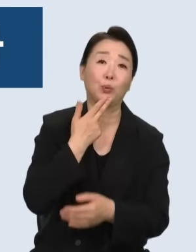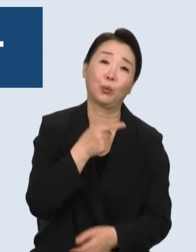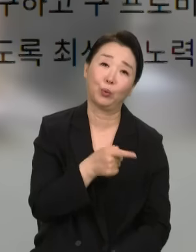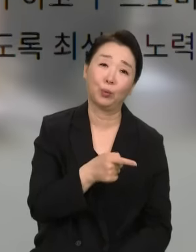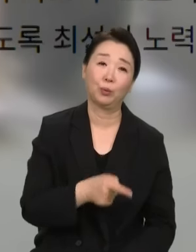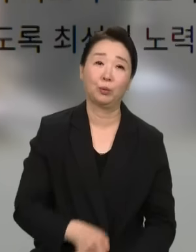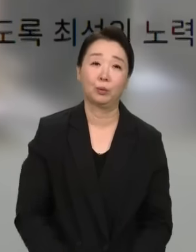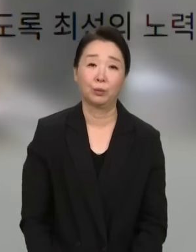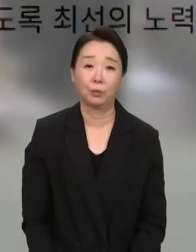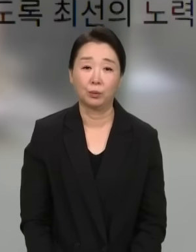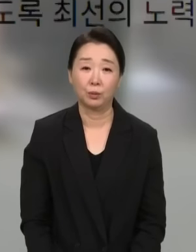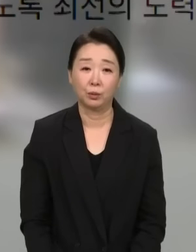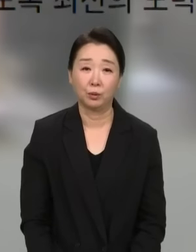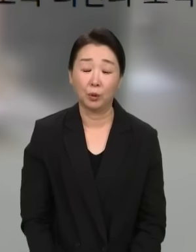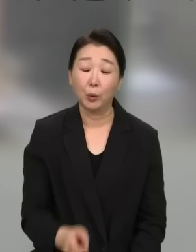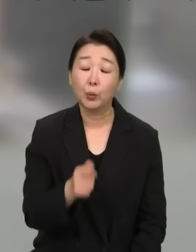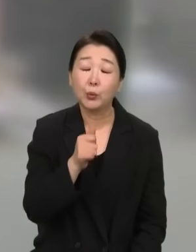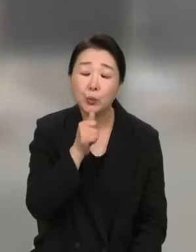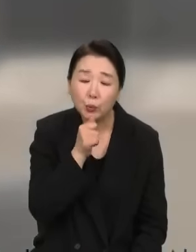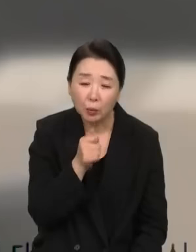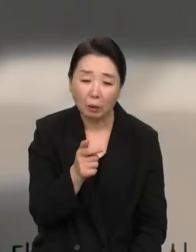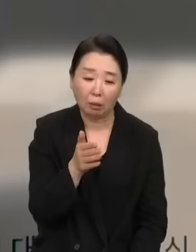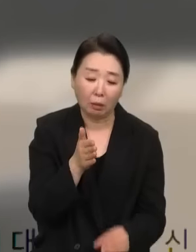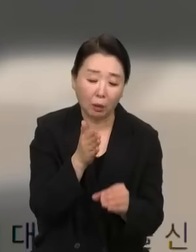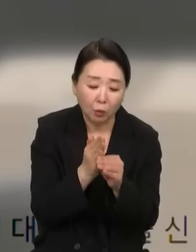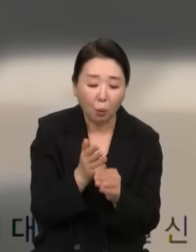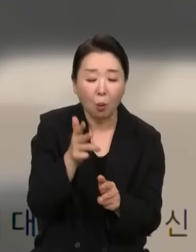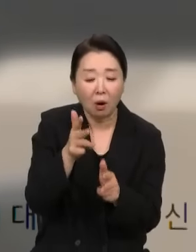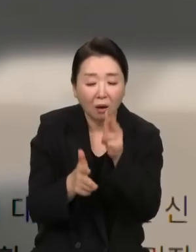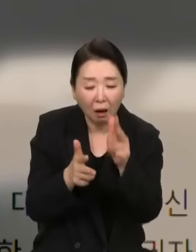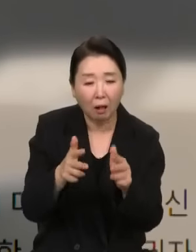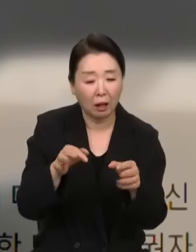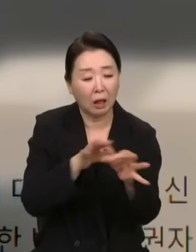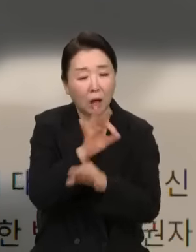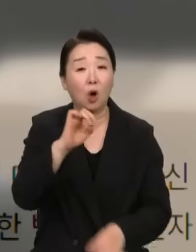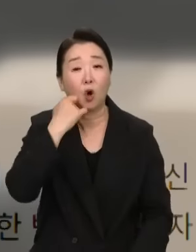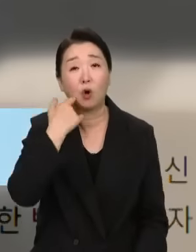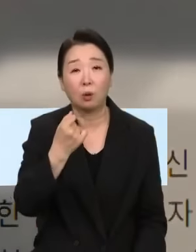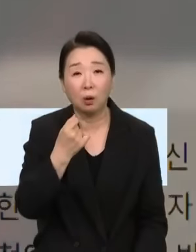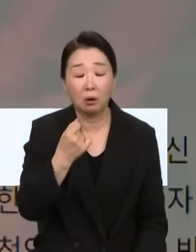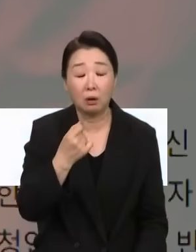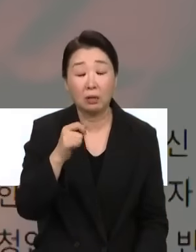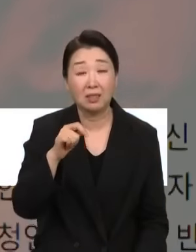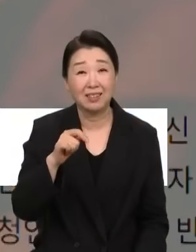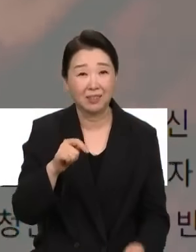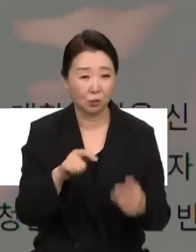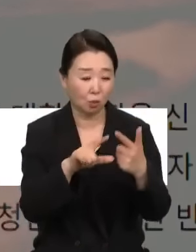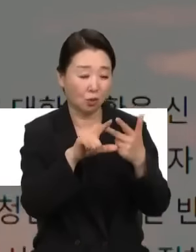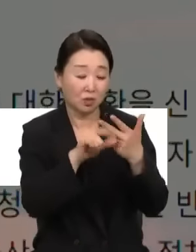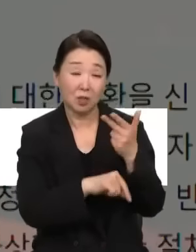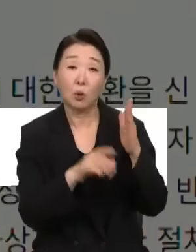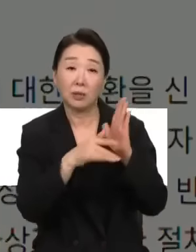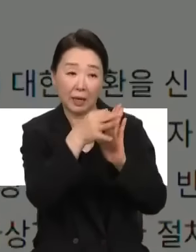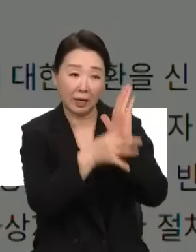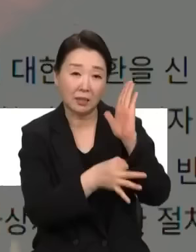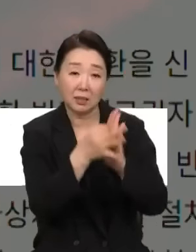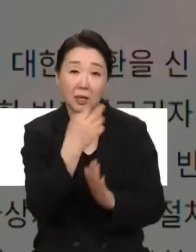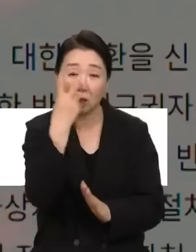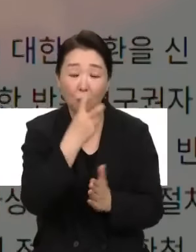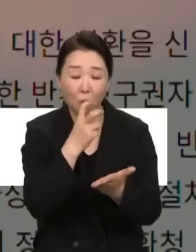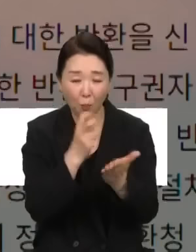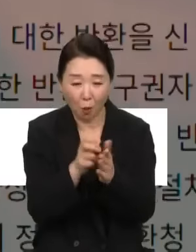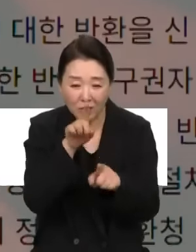않았습니다 중소 거래소의 경영난이 심해진 데다 다음 달 가상자산 이용자 보호법 시행에